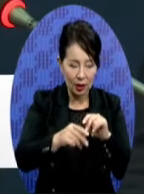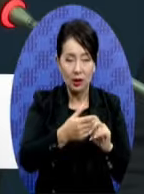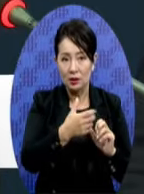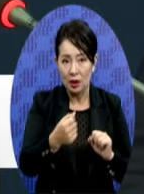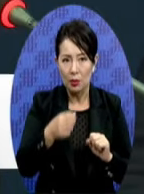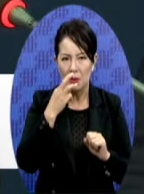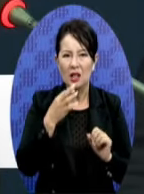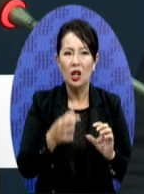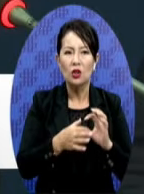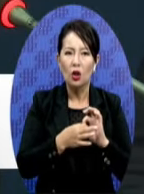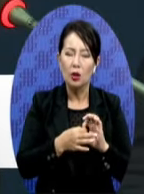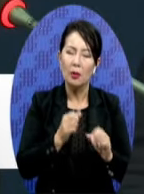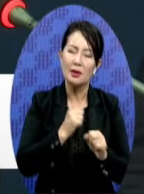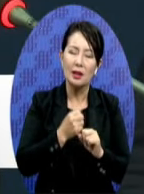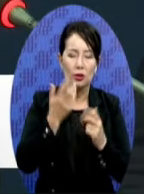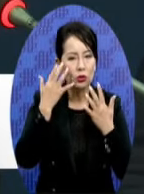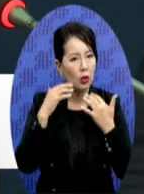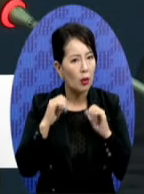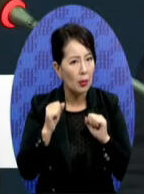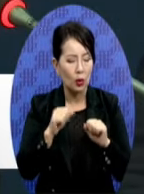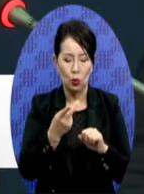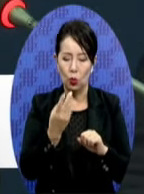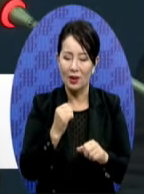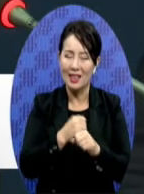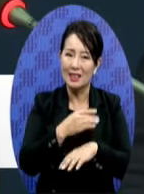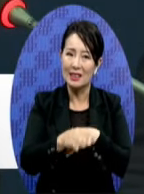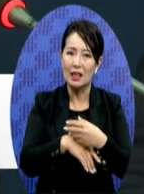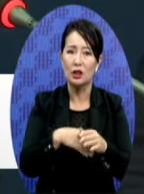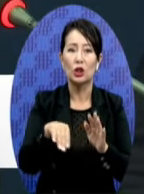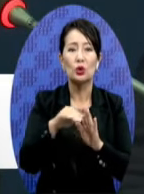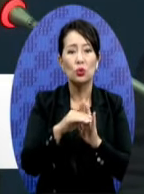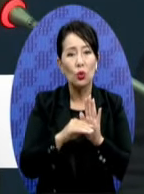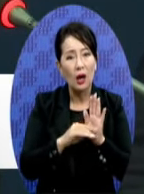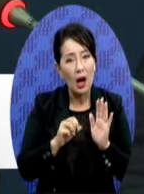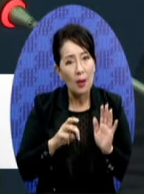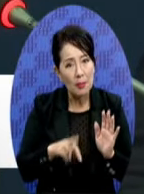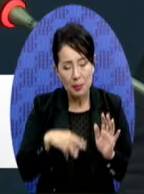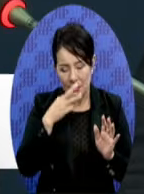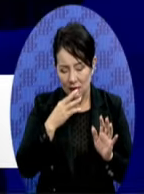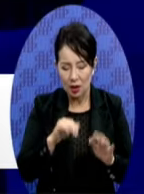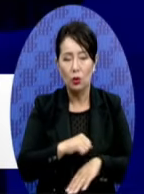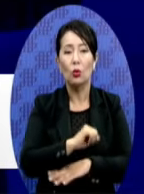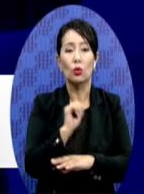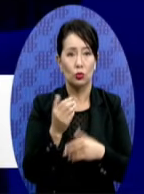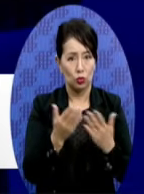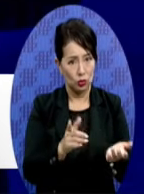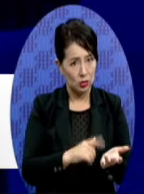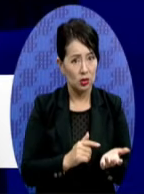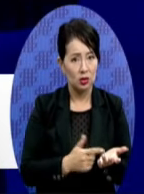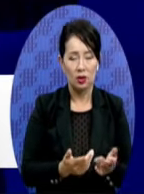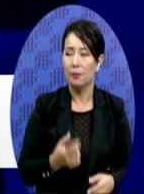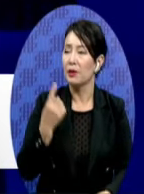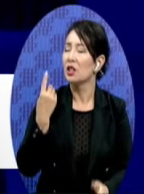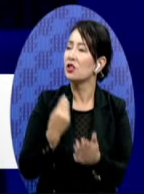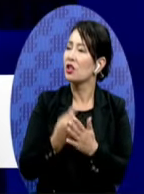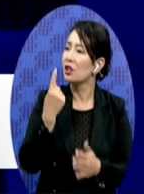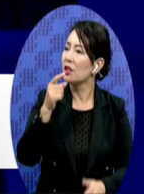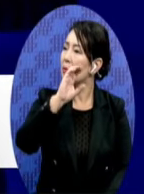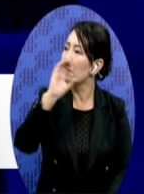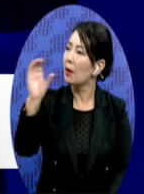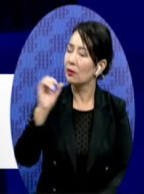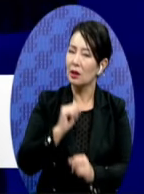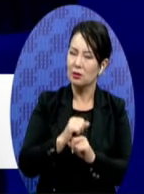мөрөөр холбогдох арга хэмжээ авах үйл ажиллагааны журам мөн мэдээллийг урамшуулах шаардлагатай. Нэгэн байгууллагын ажилтан за байгууллагадаа